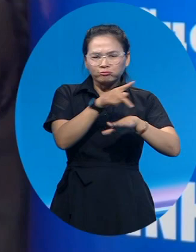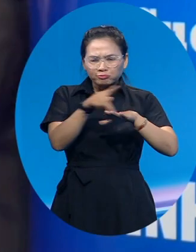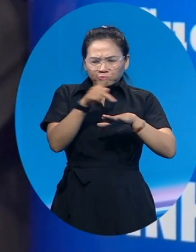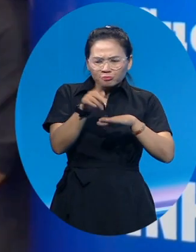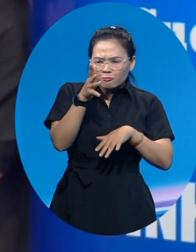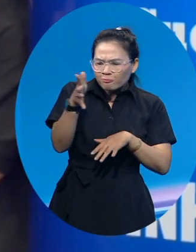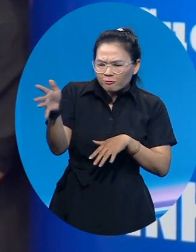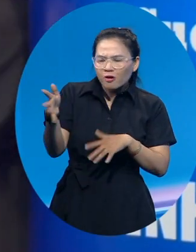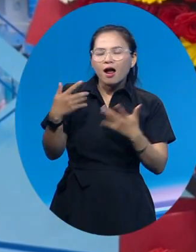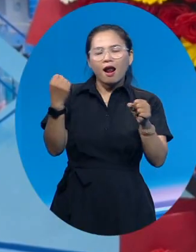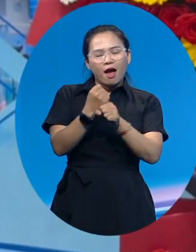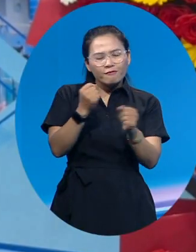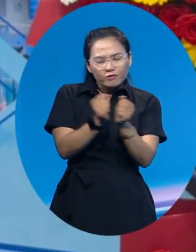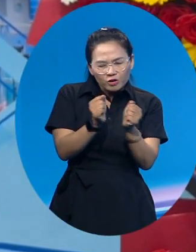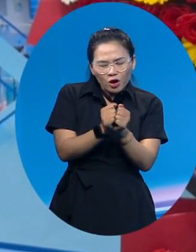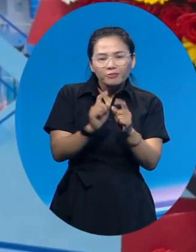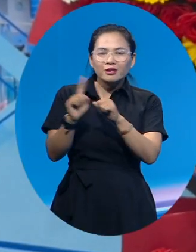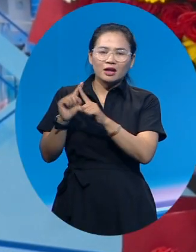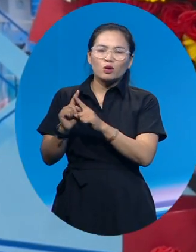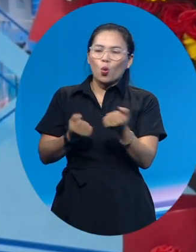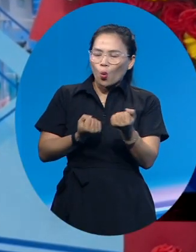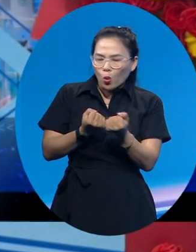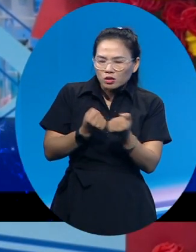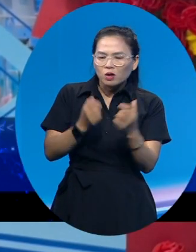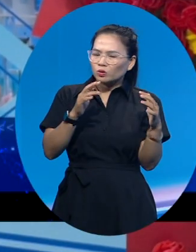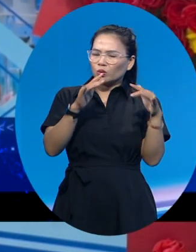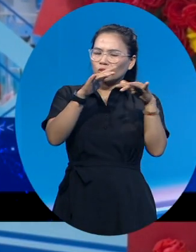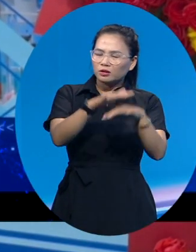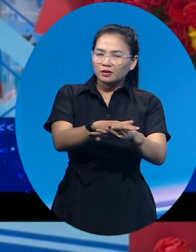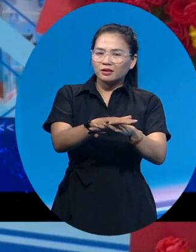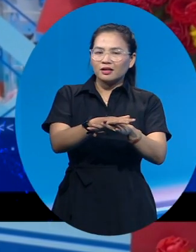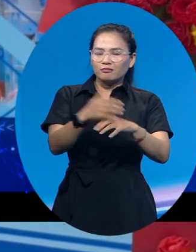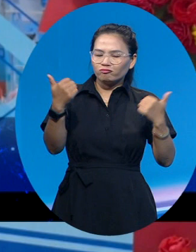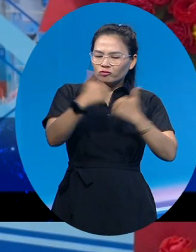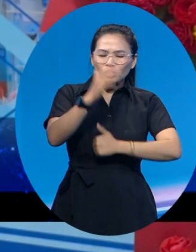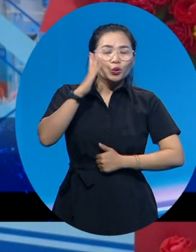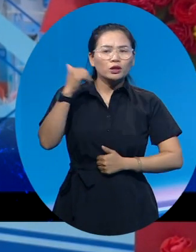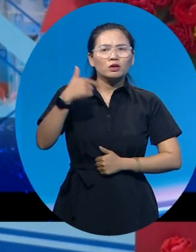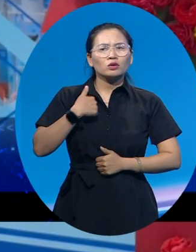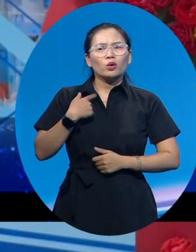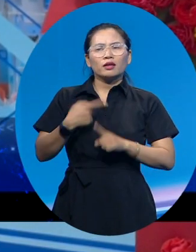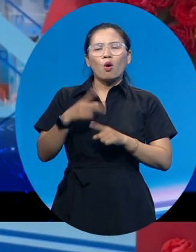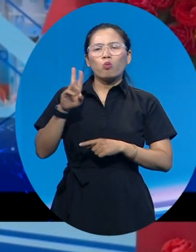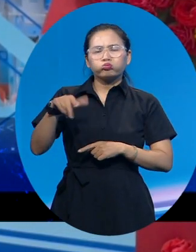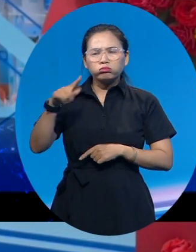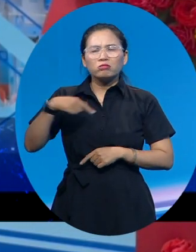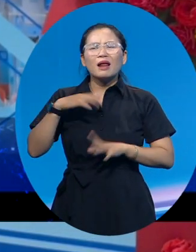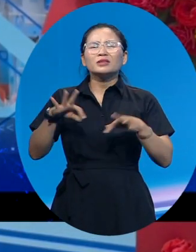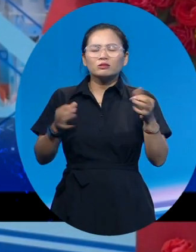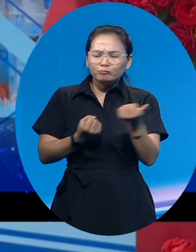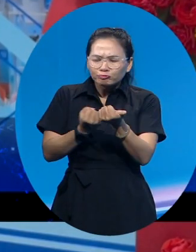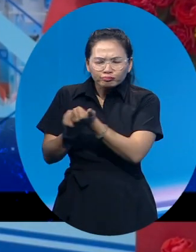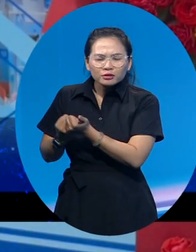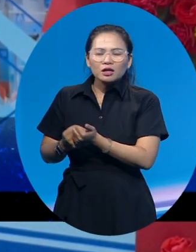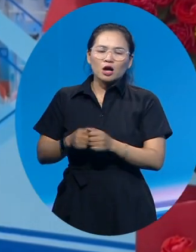mình cũng như là kỹ năng làm việc nhóm. Ngoài cái chuyện mà hỗ trợ để tổ chức một cái sân chơi tốt nhất thì Hùng phải hỗ trợ rất là nhiều, chẳng hạn như có thể một